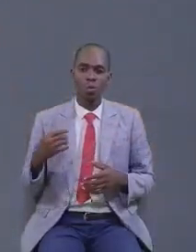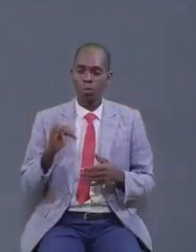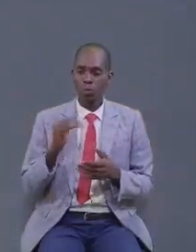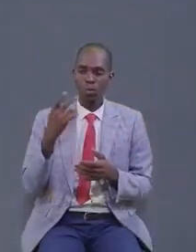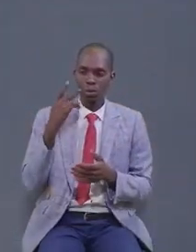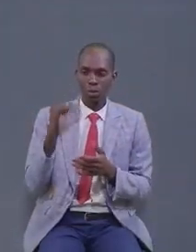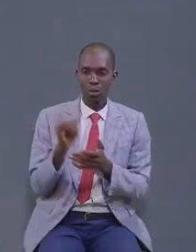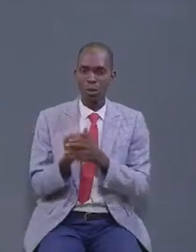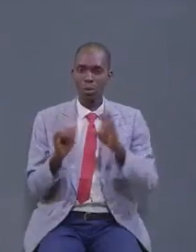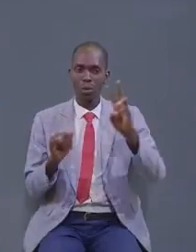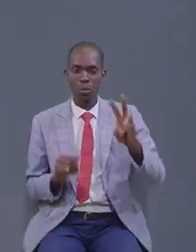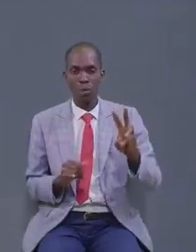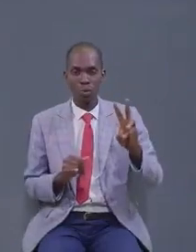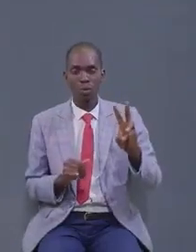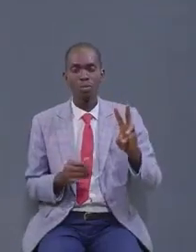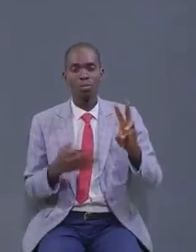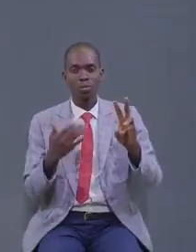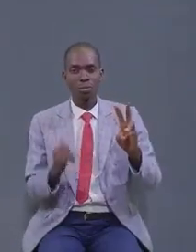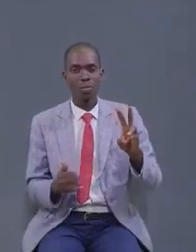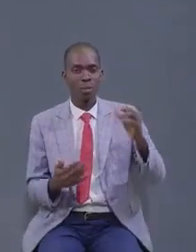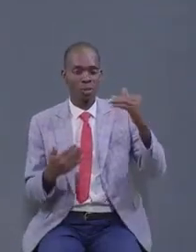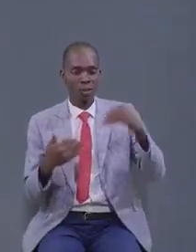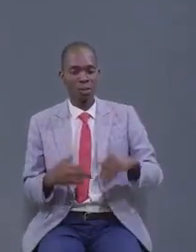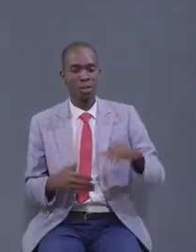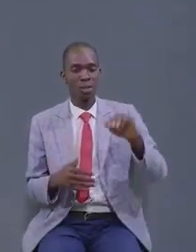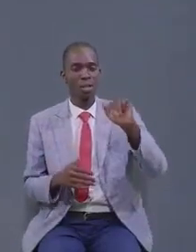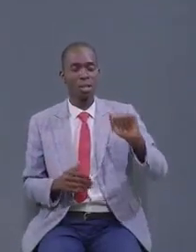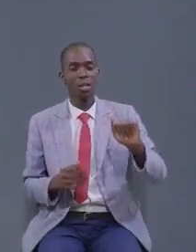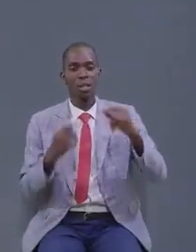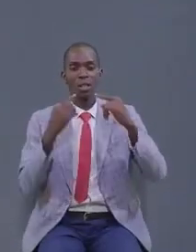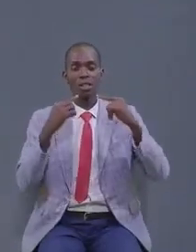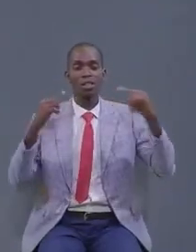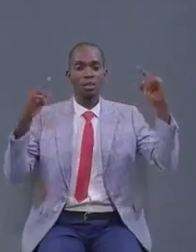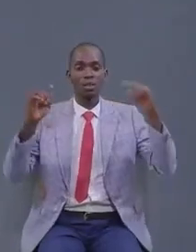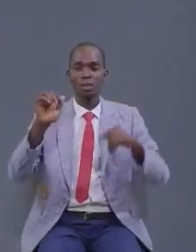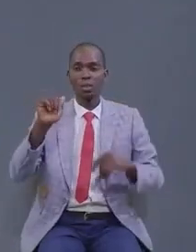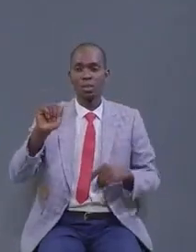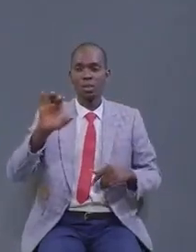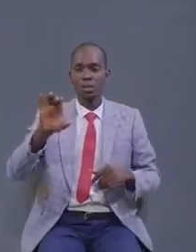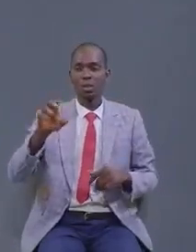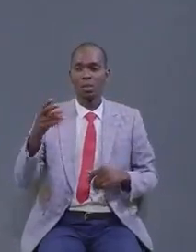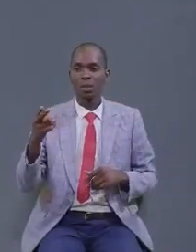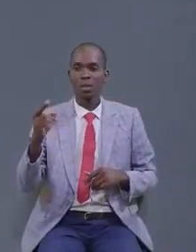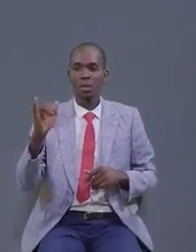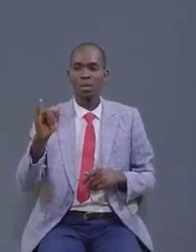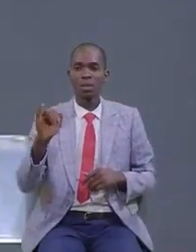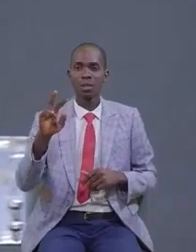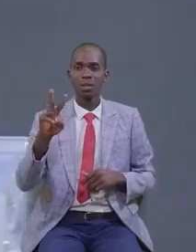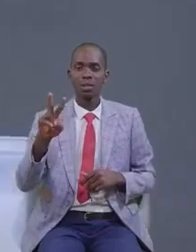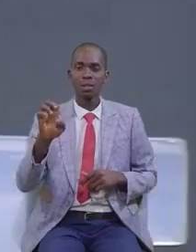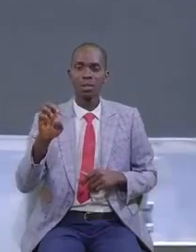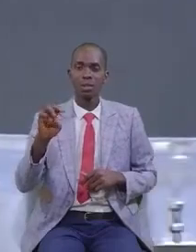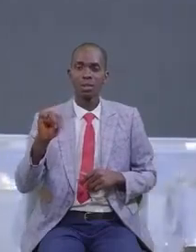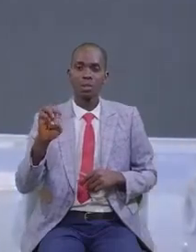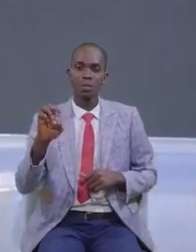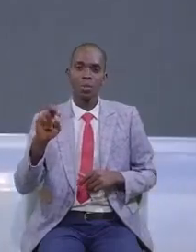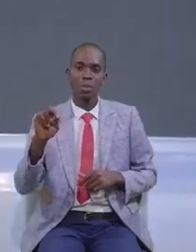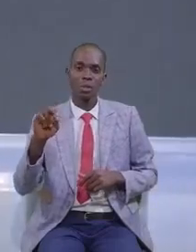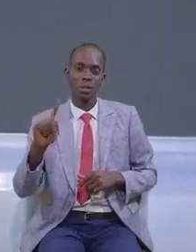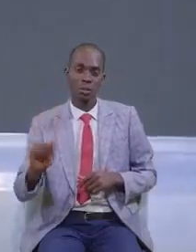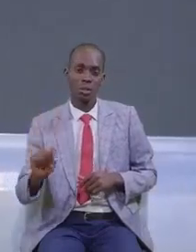W, achievement, that is the A, ఆ యొక్క W అనే వెల్త్, సంపద మన జీవితానికి గురిగా